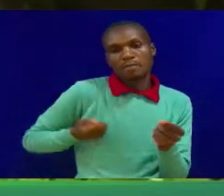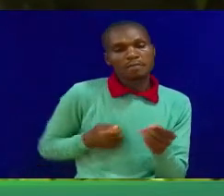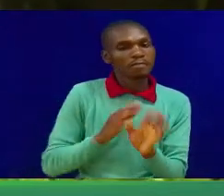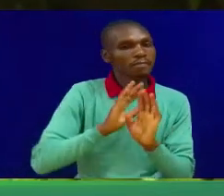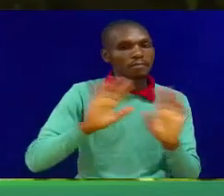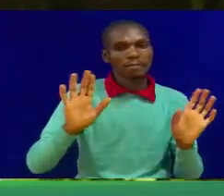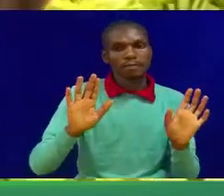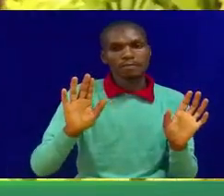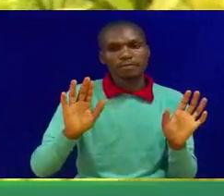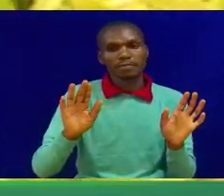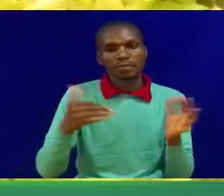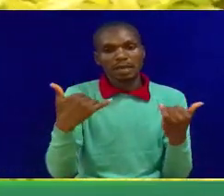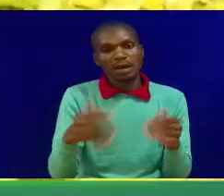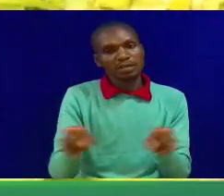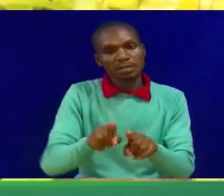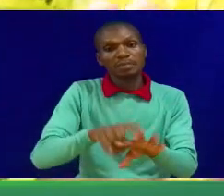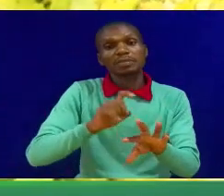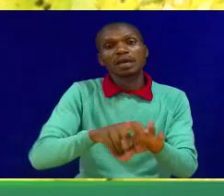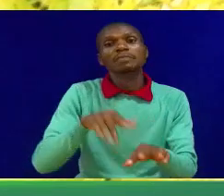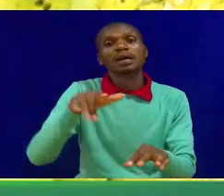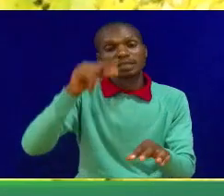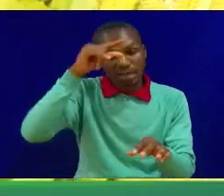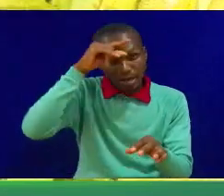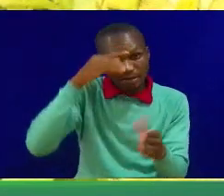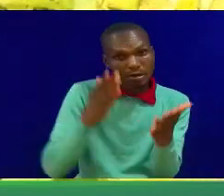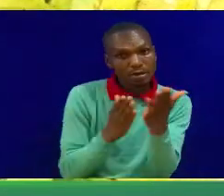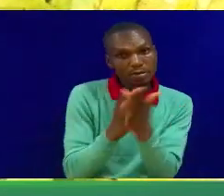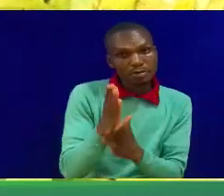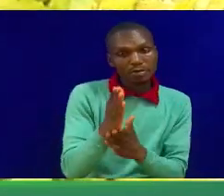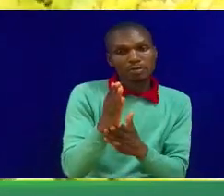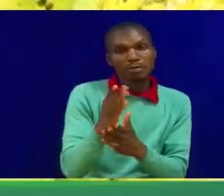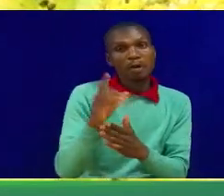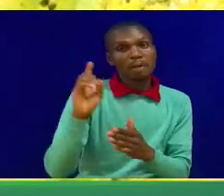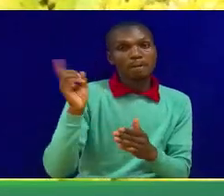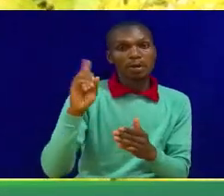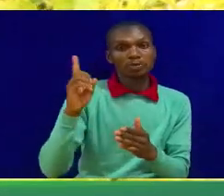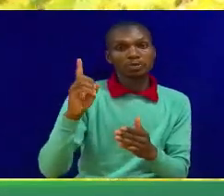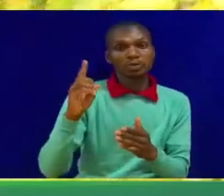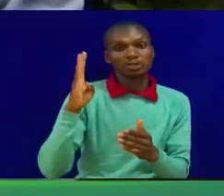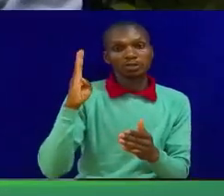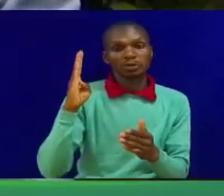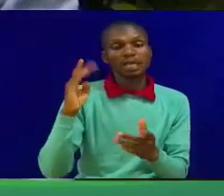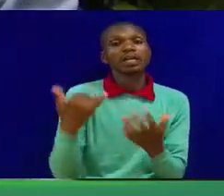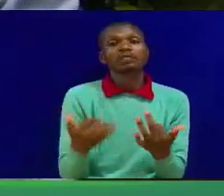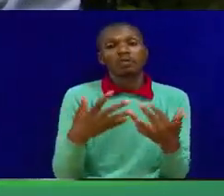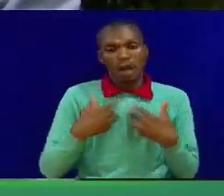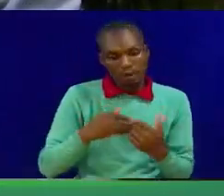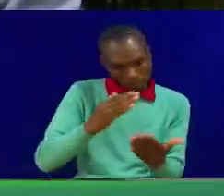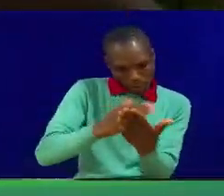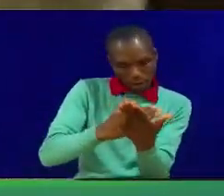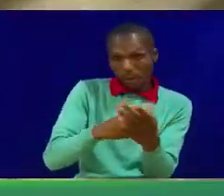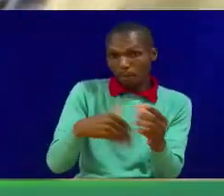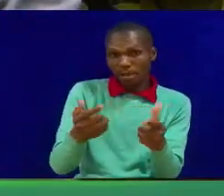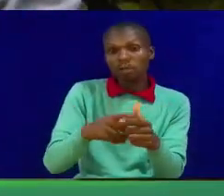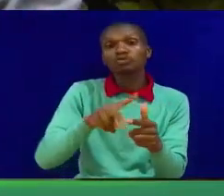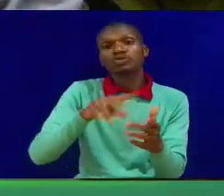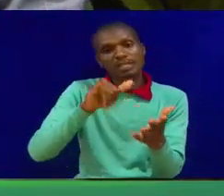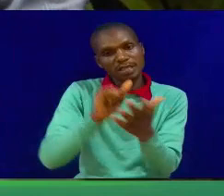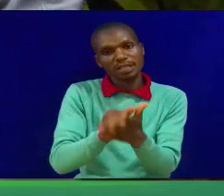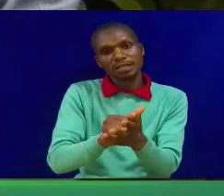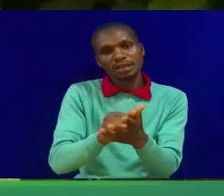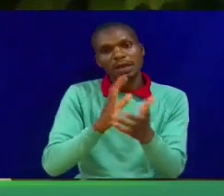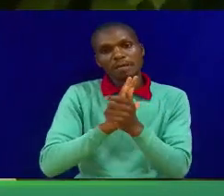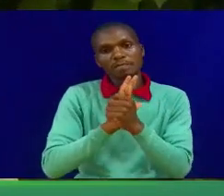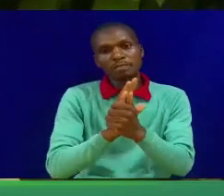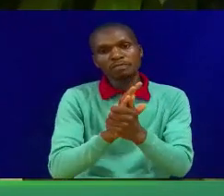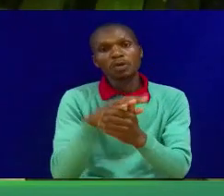ni kubanyari bakuboria serikali guetera iwisara yoburindi waime kubeke merubuli ya bene ilikwenekya kuna abana siyasa bali barakwana